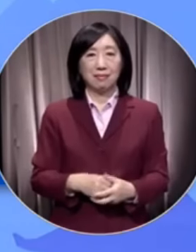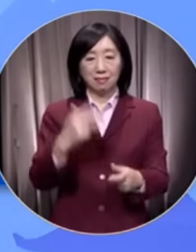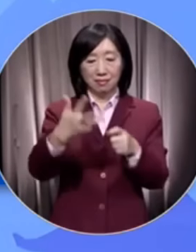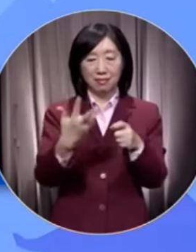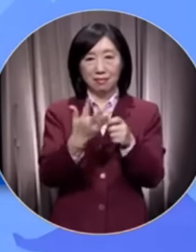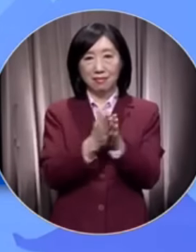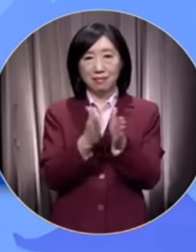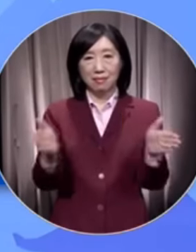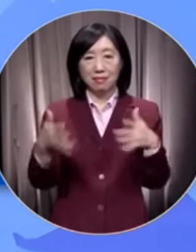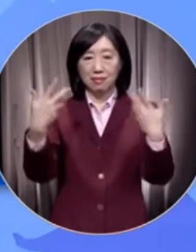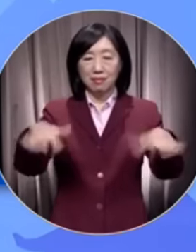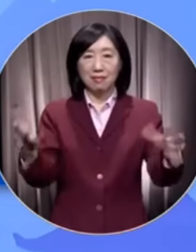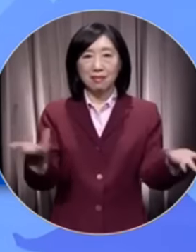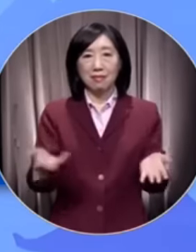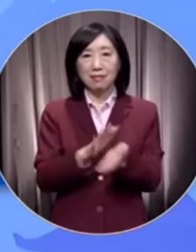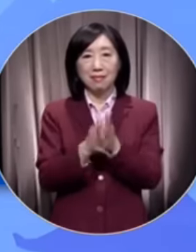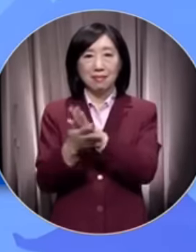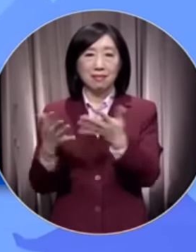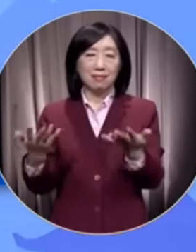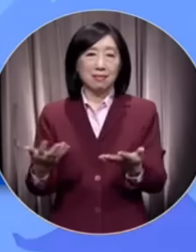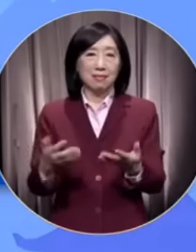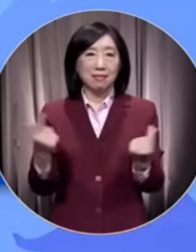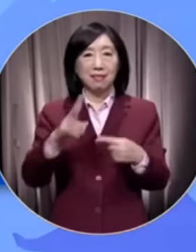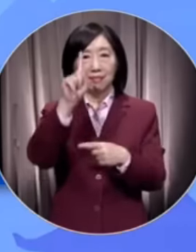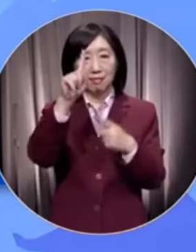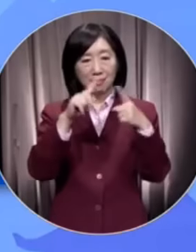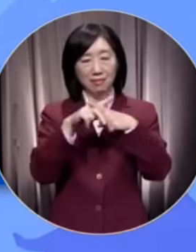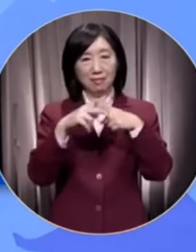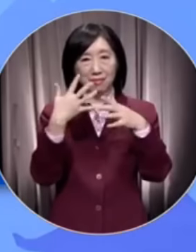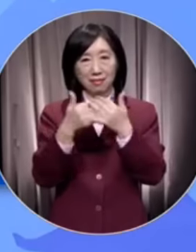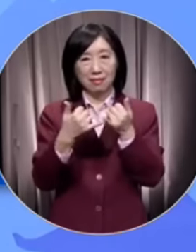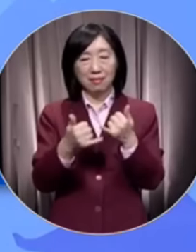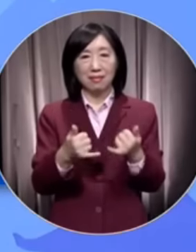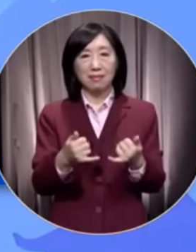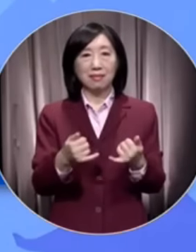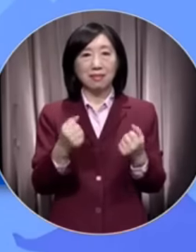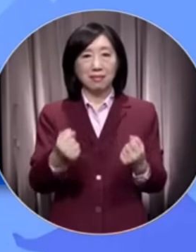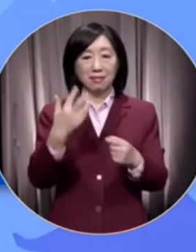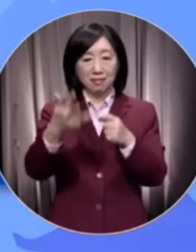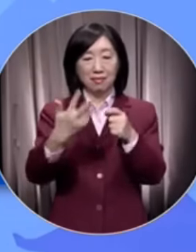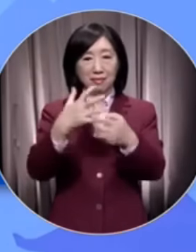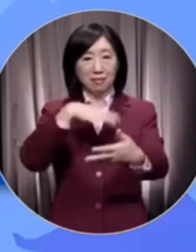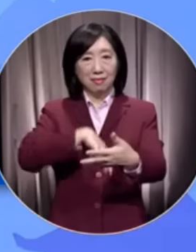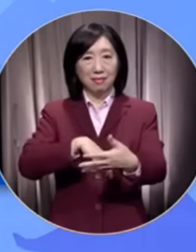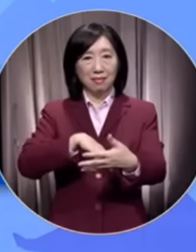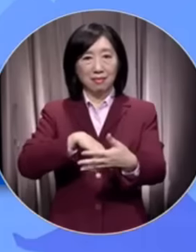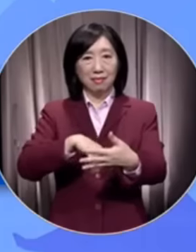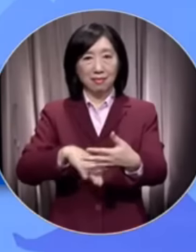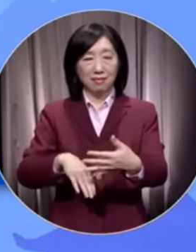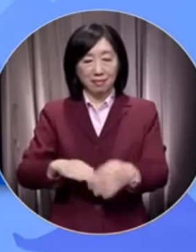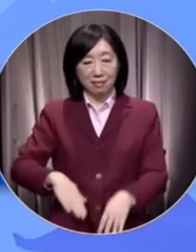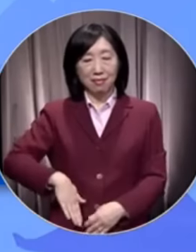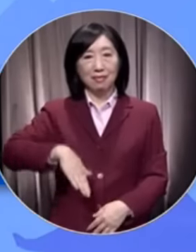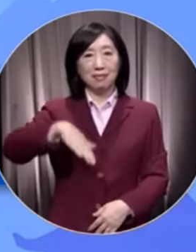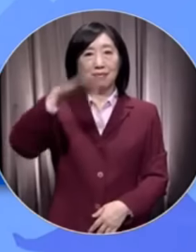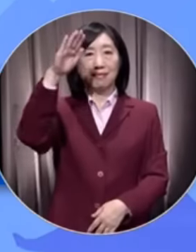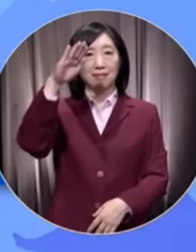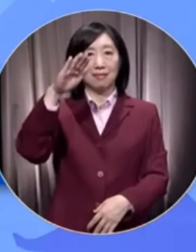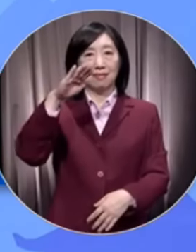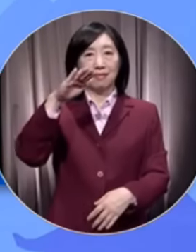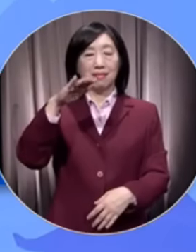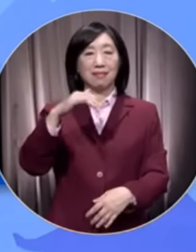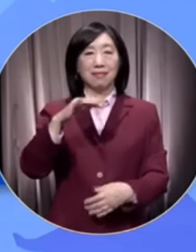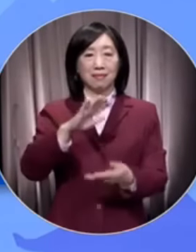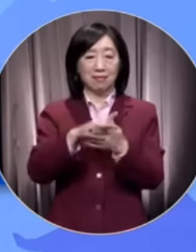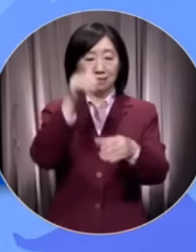多事情都会改变，一个小学生可以在八年之内变成一个可以投票的公